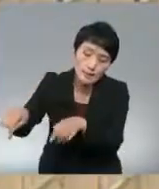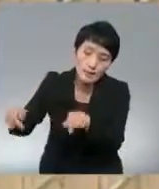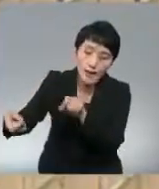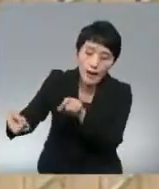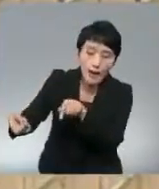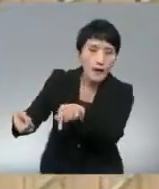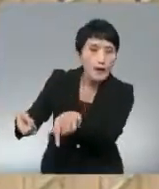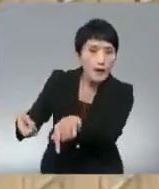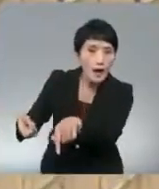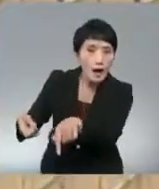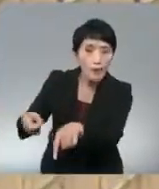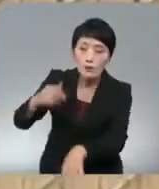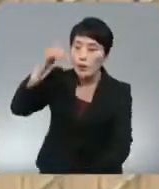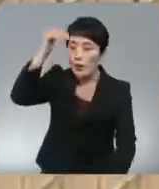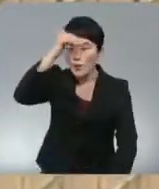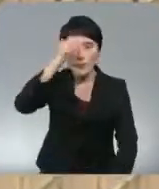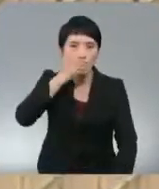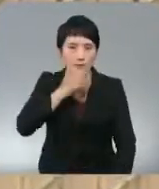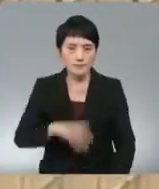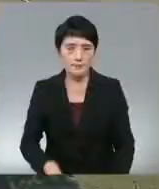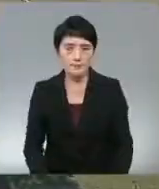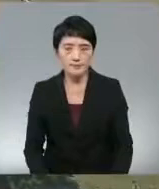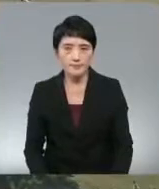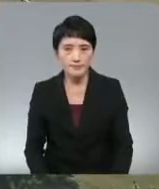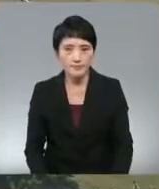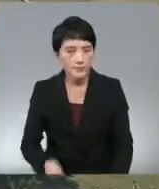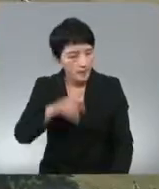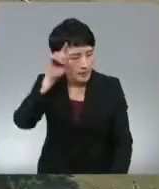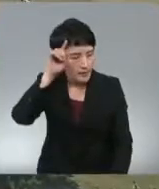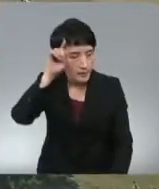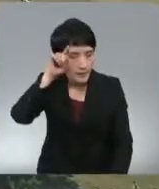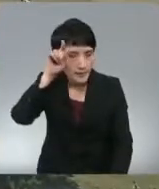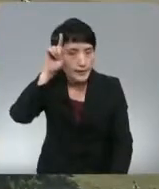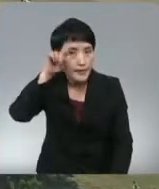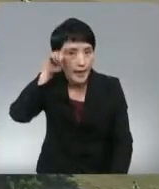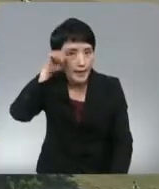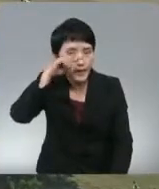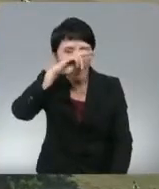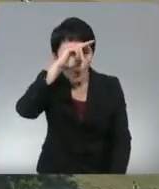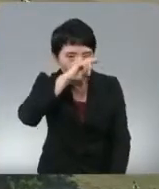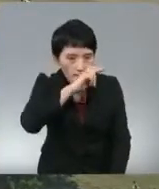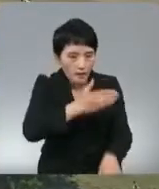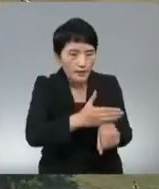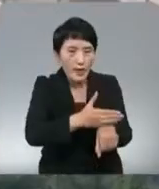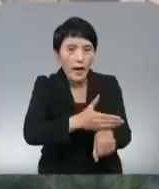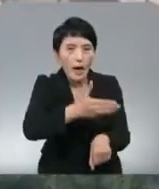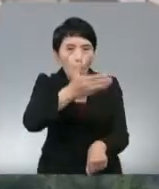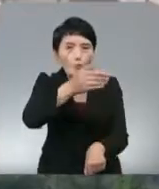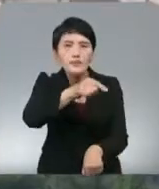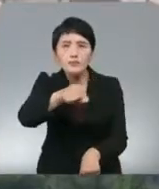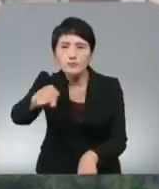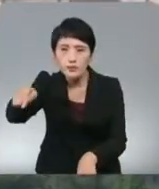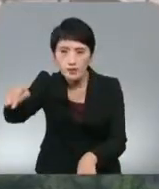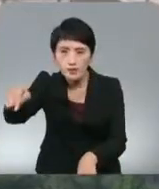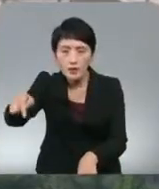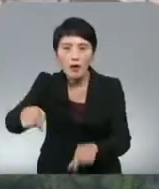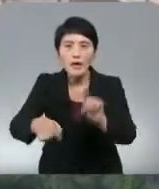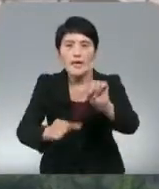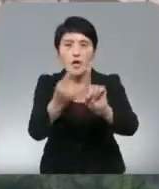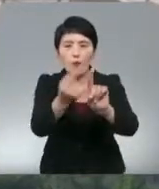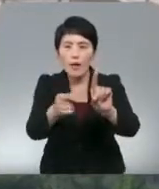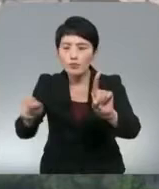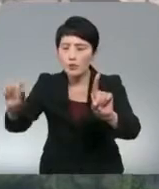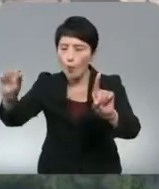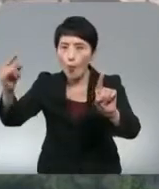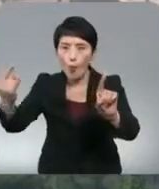lahan taman yang akan dibuka terbentang sejauh 1,1 km dari stasiun shinyongsan hingga pintu utara musim nasional termasuk halaman depan